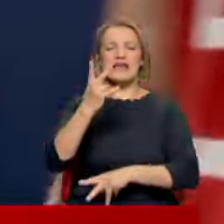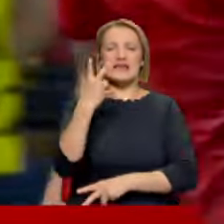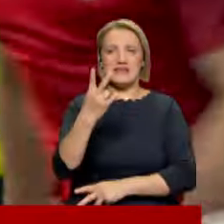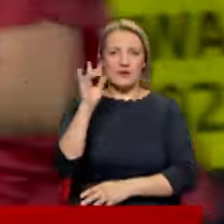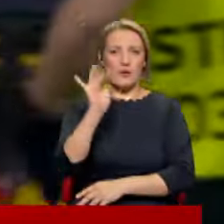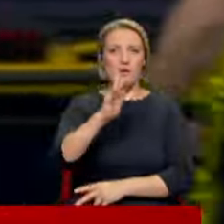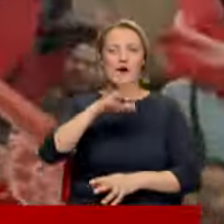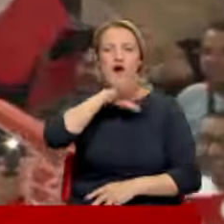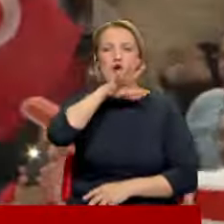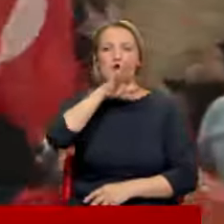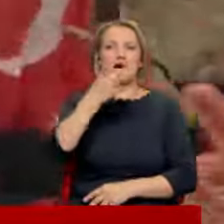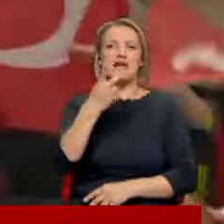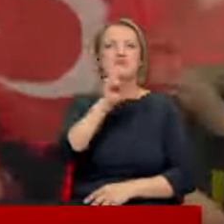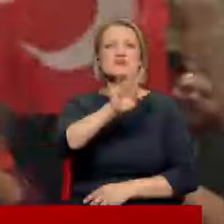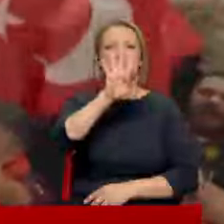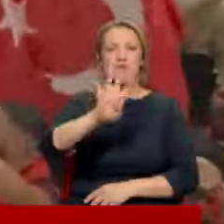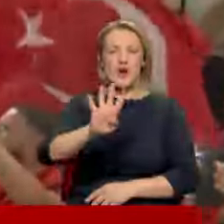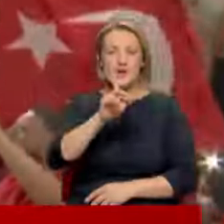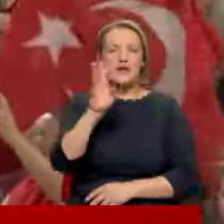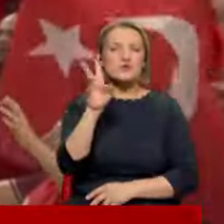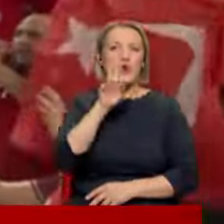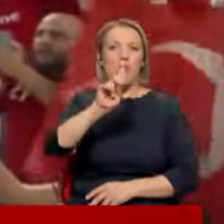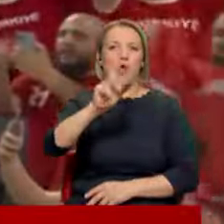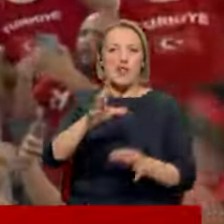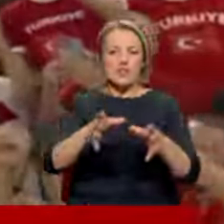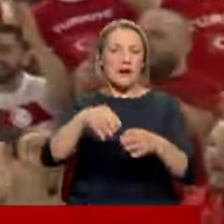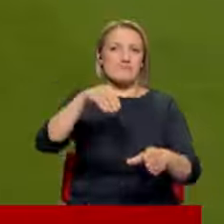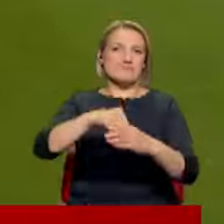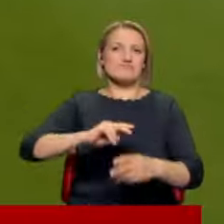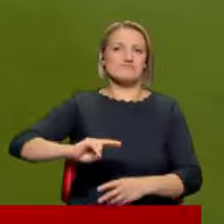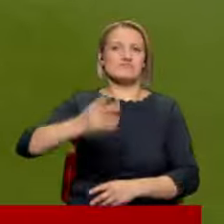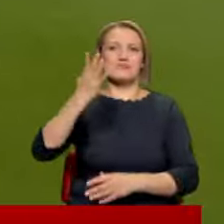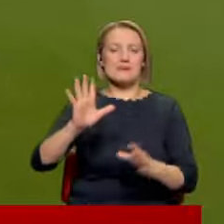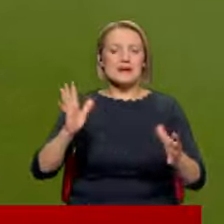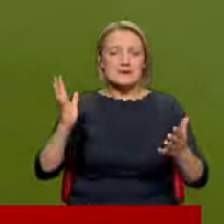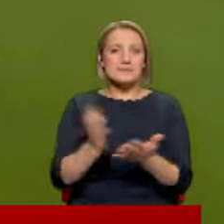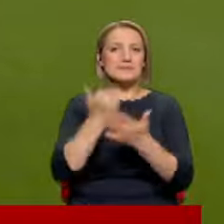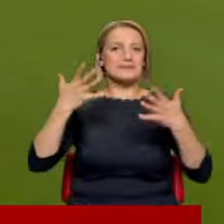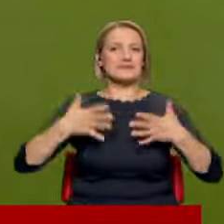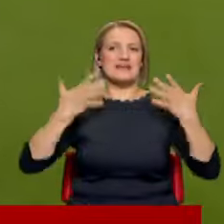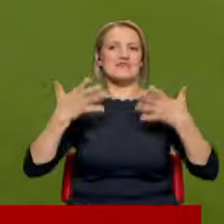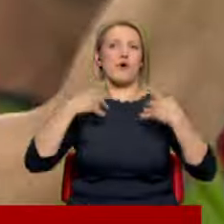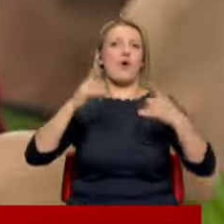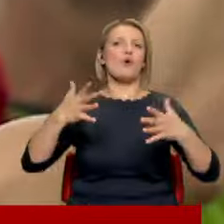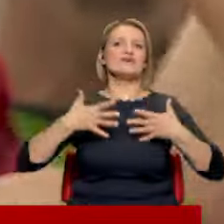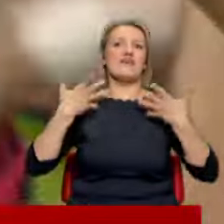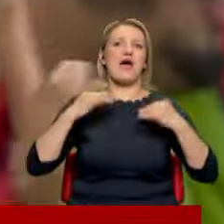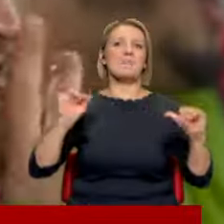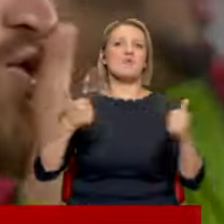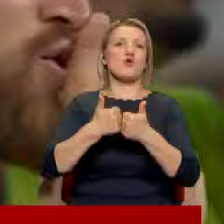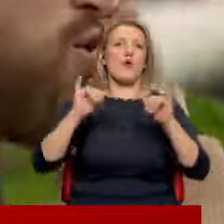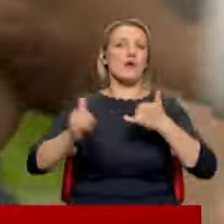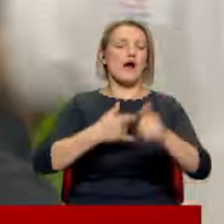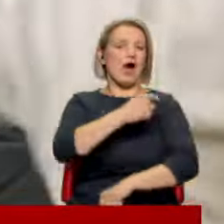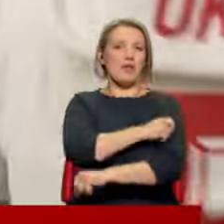2024'te son 16 takım arasına kalmayı başardı A milli futbol takımımız. Galibiyet sevince, o sevinçte hem maçın